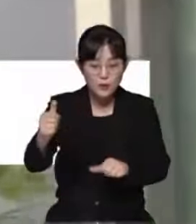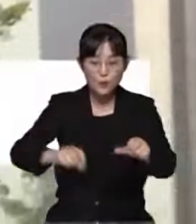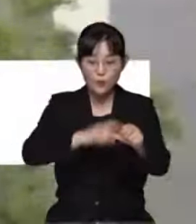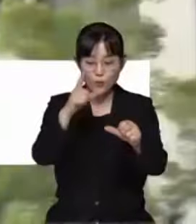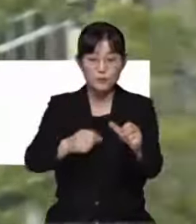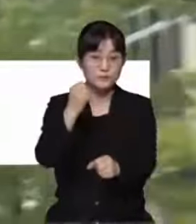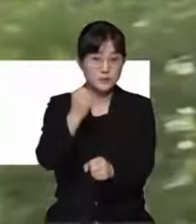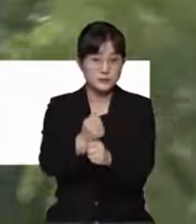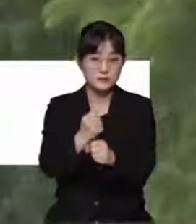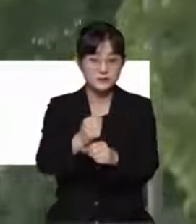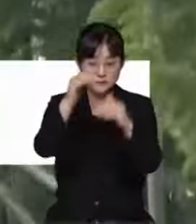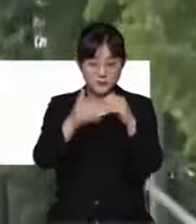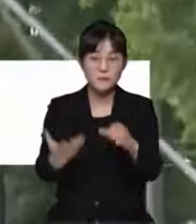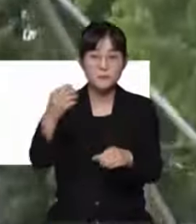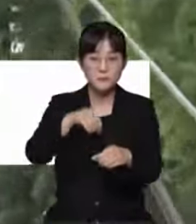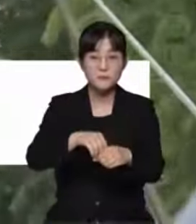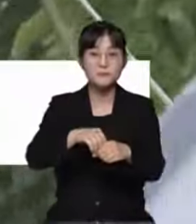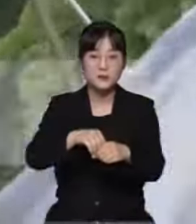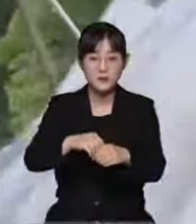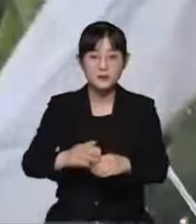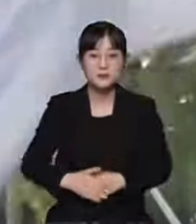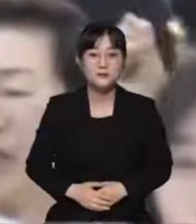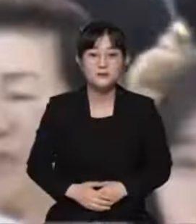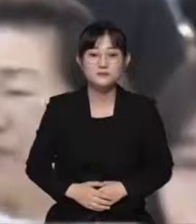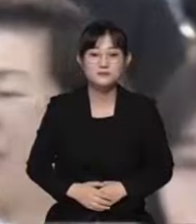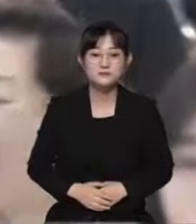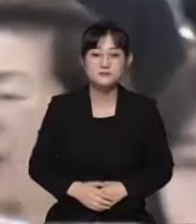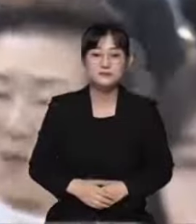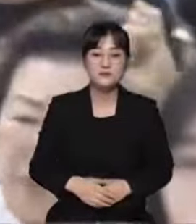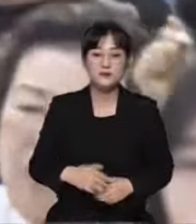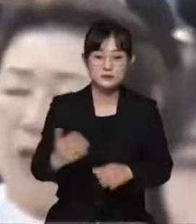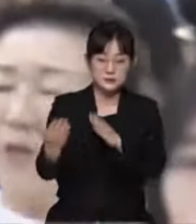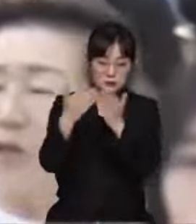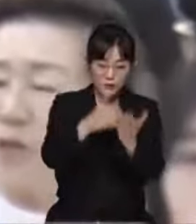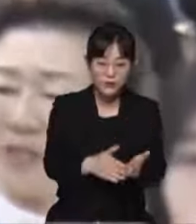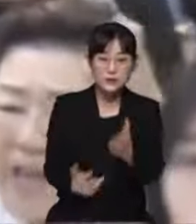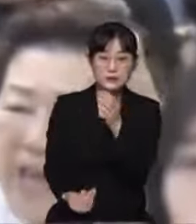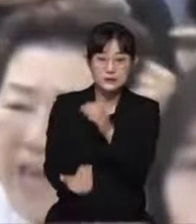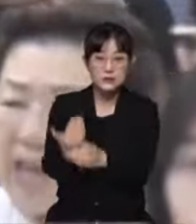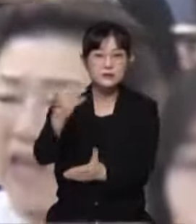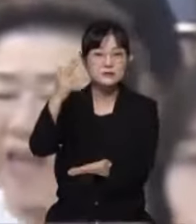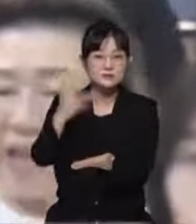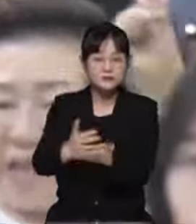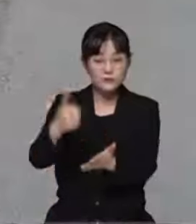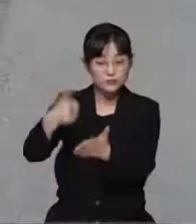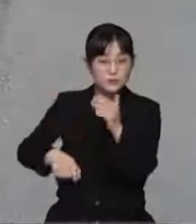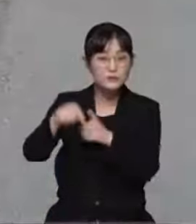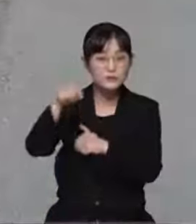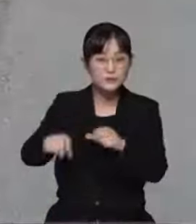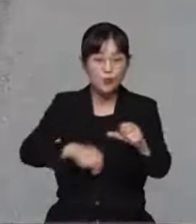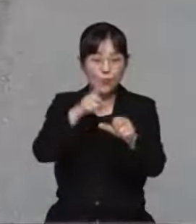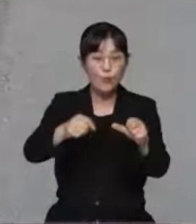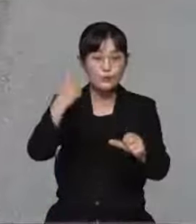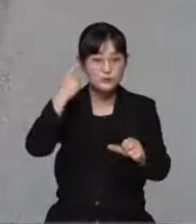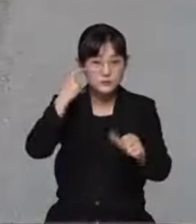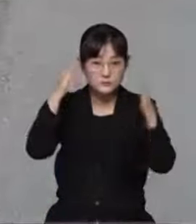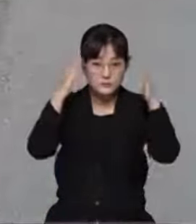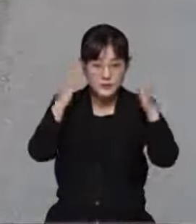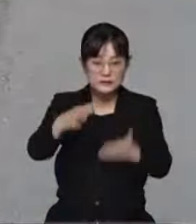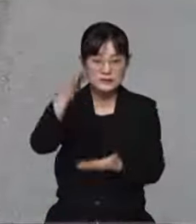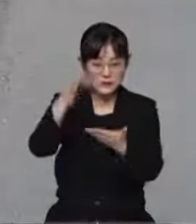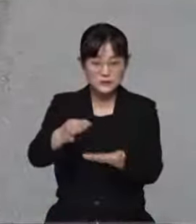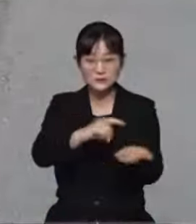5월을 만들자는 의미가 담겨 있습니다. 금남로에 설치된 세월호와 이태원 참사 조형물은 5월 정신이 지향하는